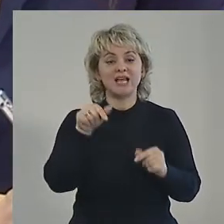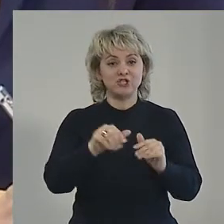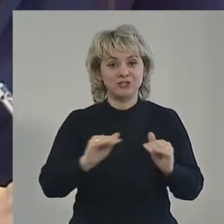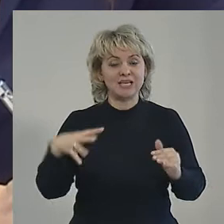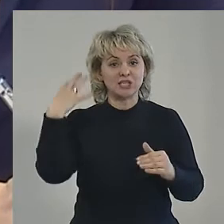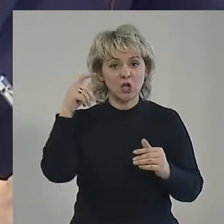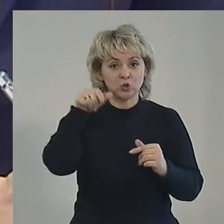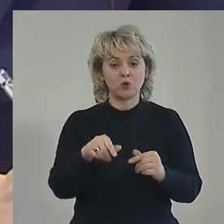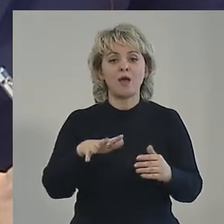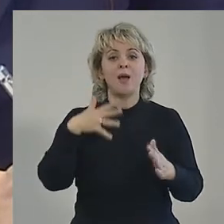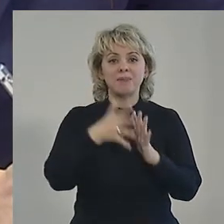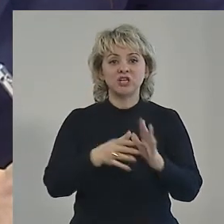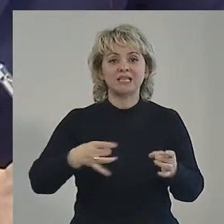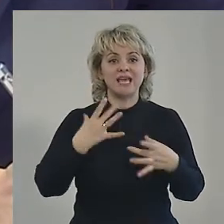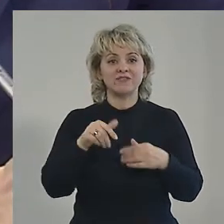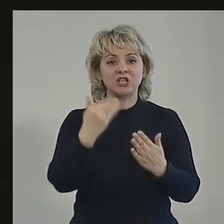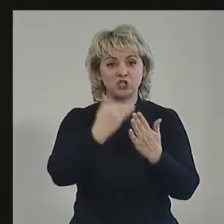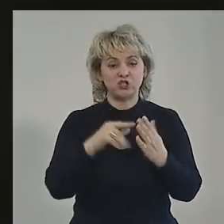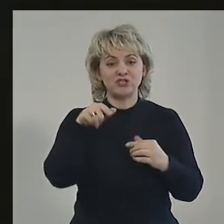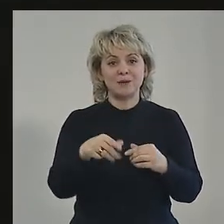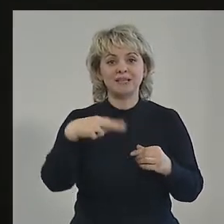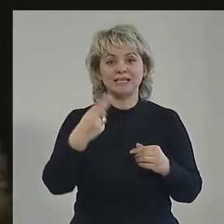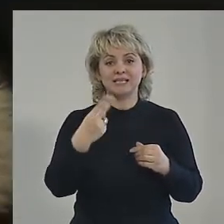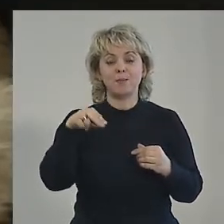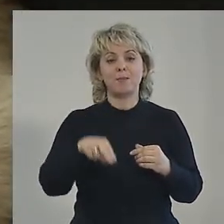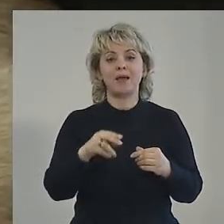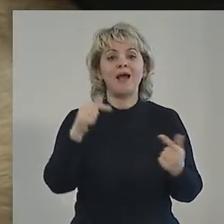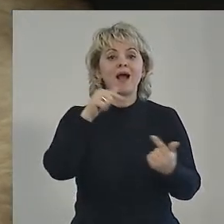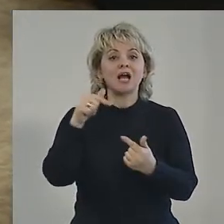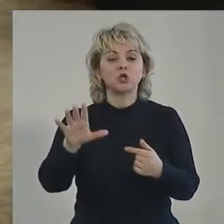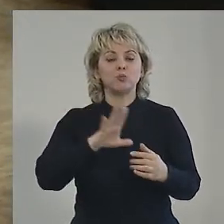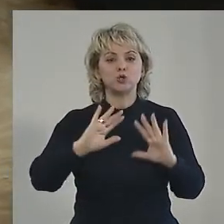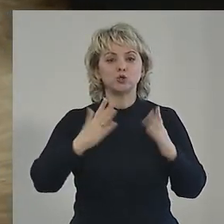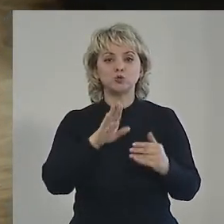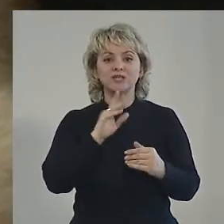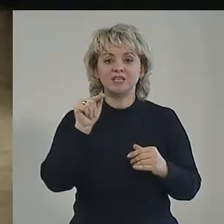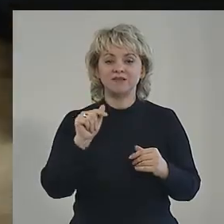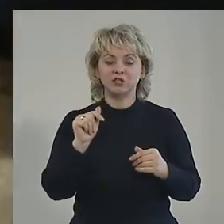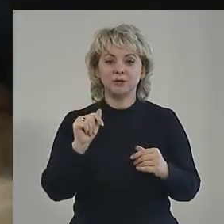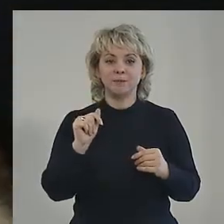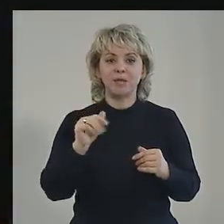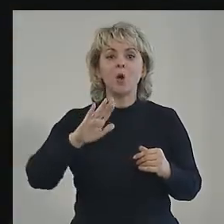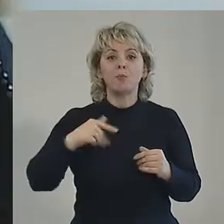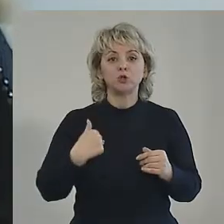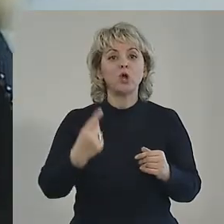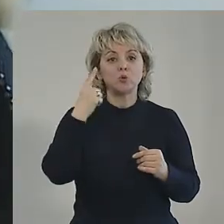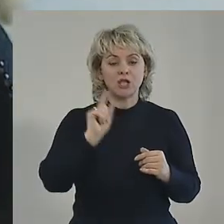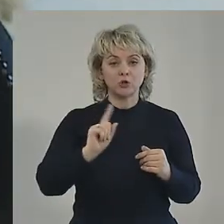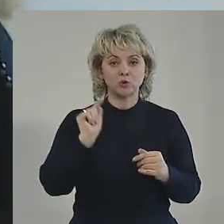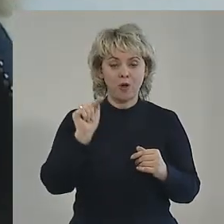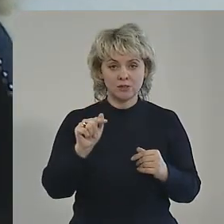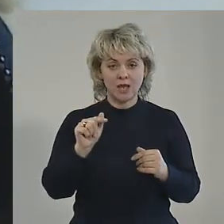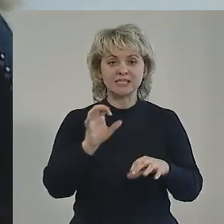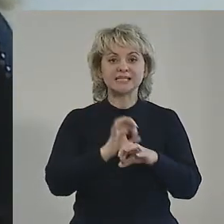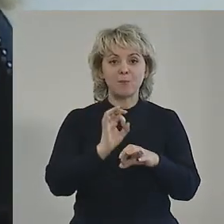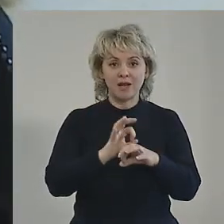аутистических расстройств, поражений центральной нервной системы, ДЦП. Конкретно был случай, девочка, потом я узнаю, что она